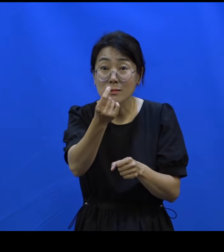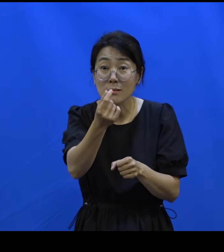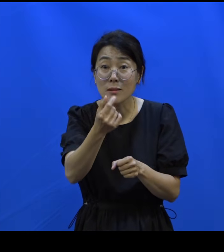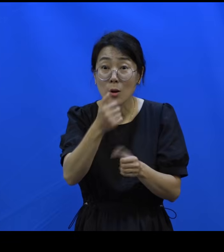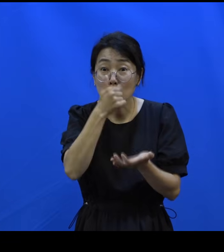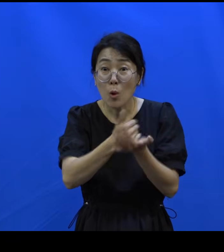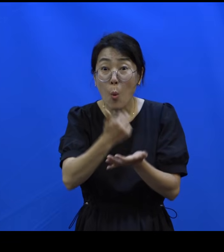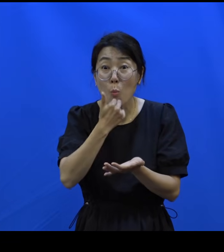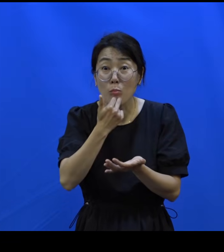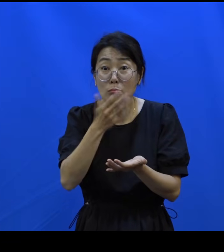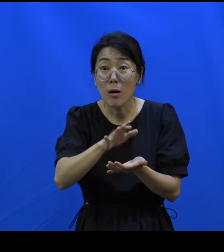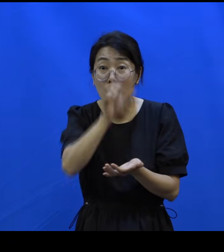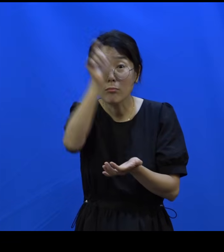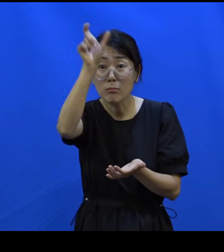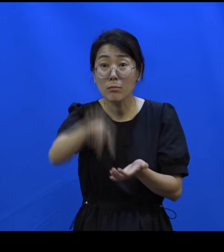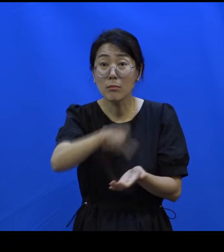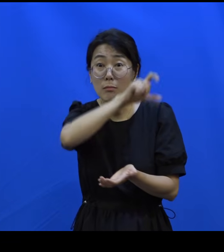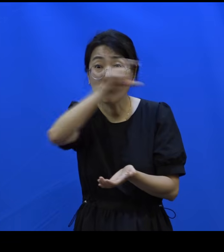말씀하지 않으셨어요.